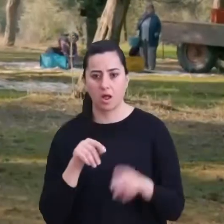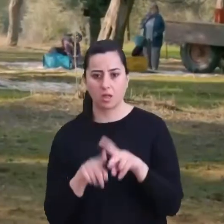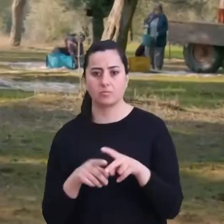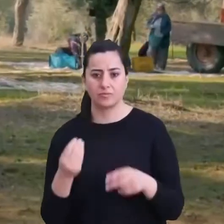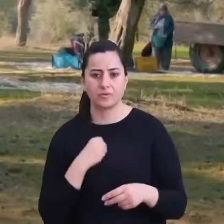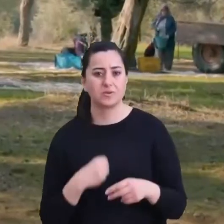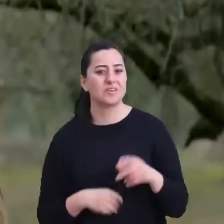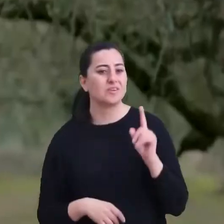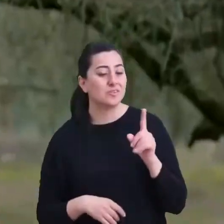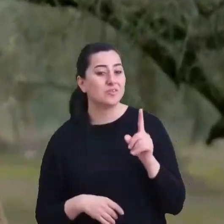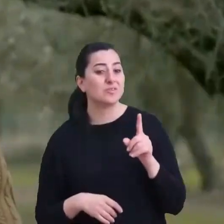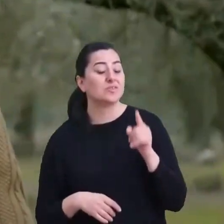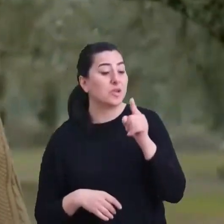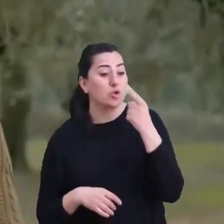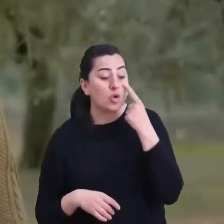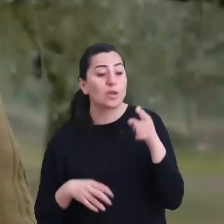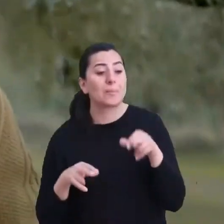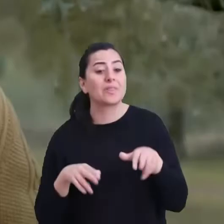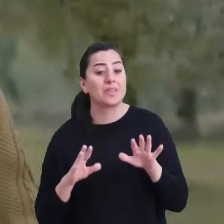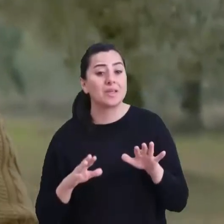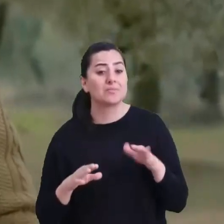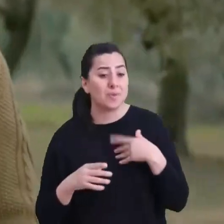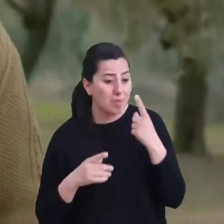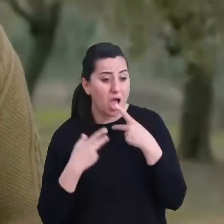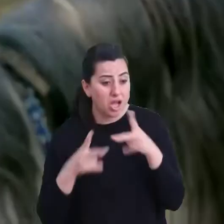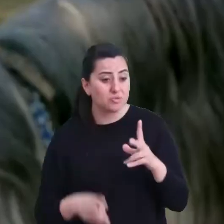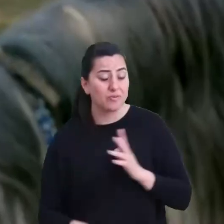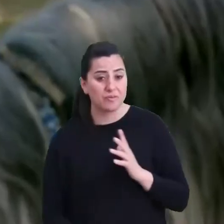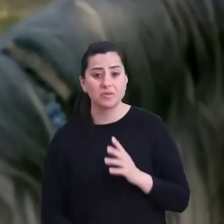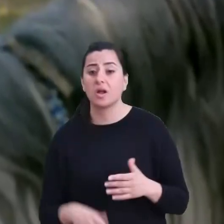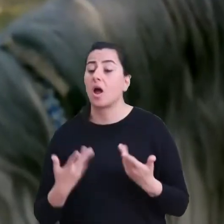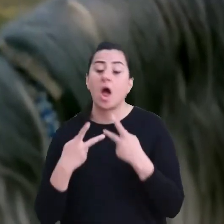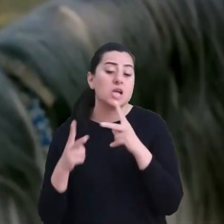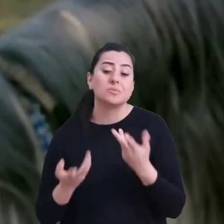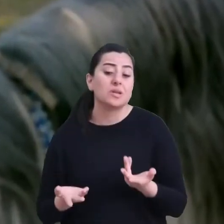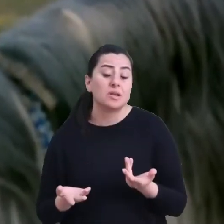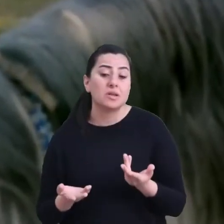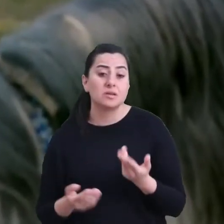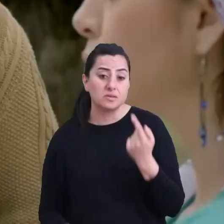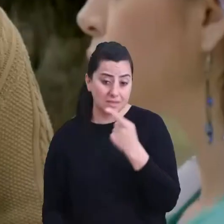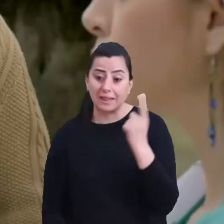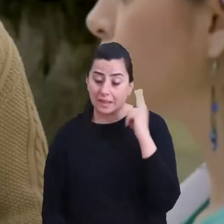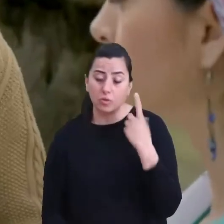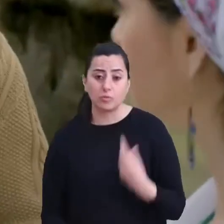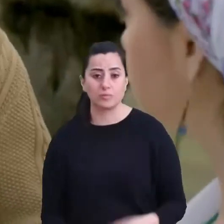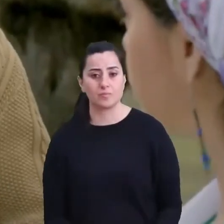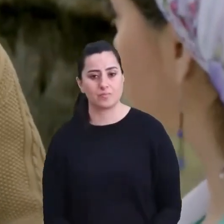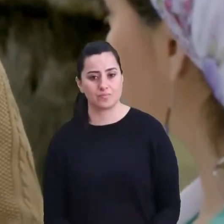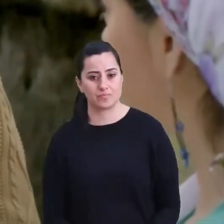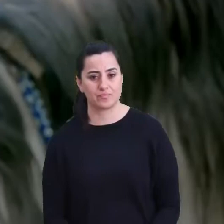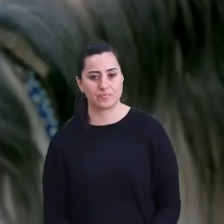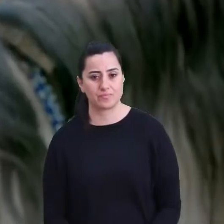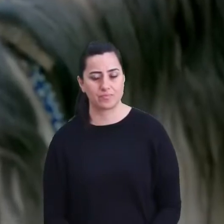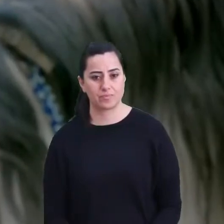Sedef, olaylar şimdi senin gördüğün gibi değil. Benim de bir açıklamam var tabii. Neymiş açıklaman? Seni dinliyorum.